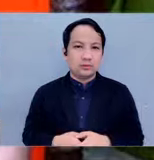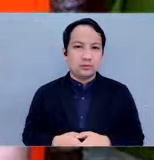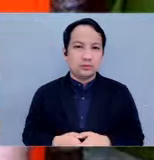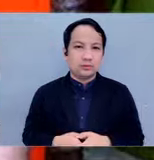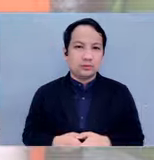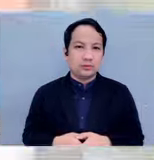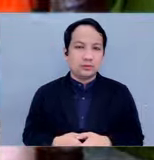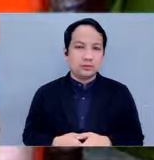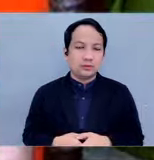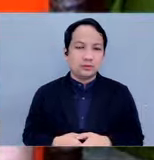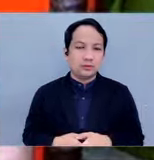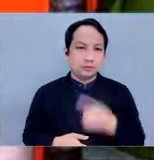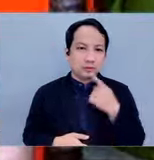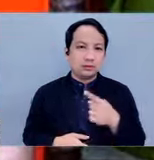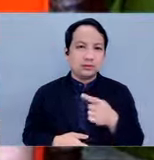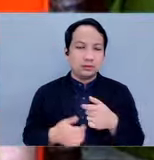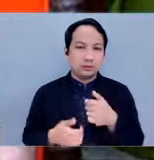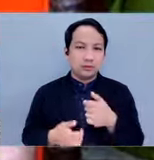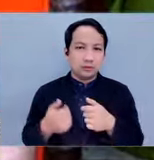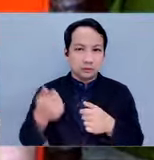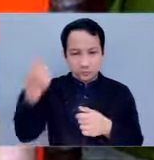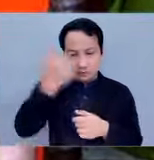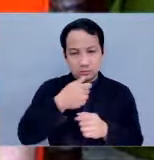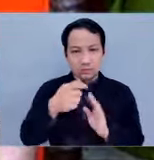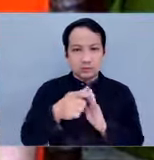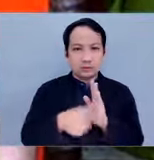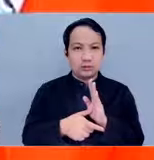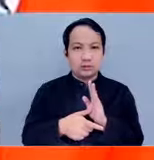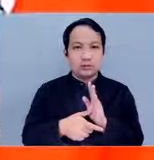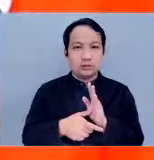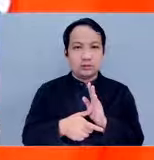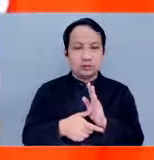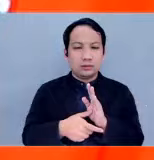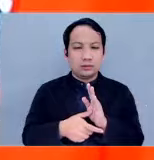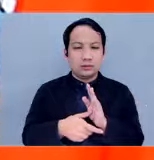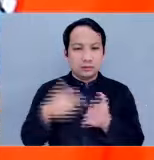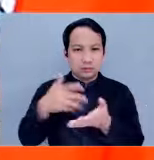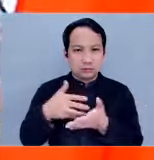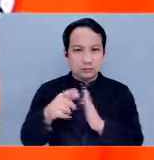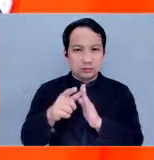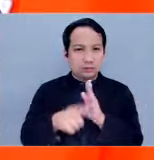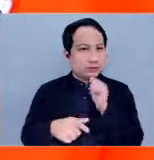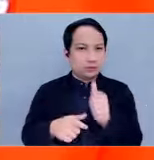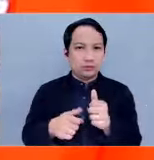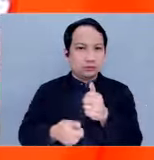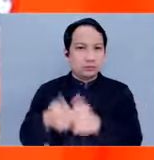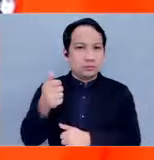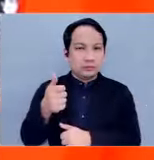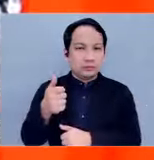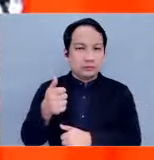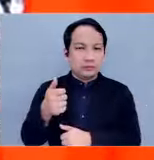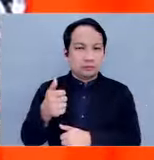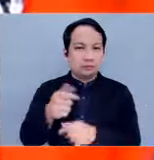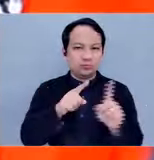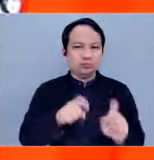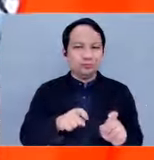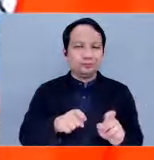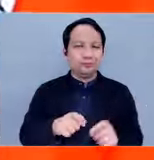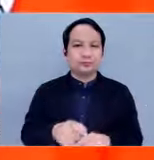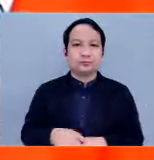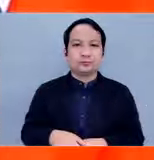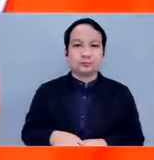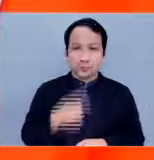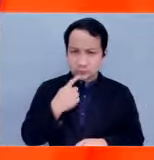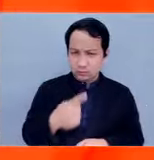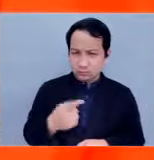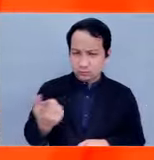ng law. Nag-aral po ako ng law pero hindi po ako nakapasa sa bar. Samantala, itinanggi rin ng suspect na higit kalahating milyon ang